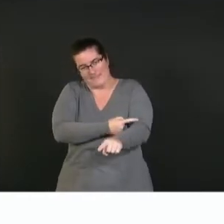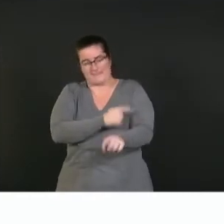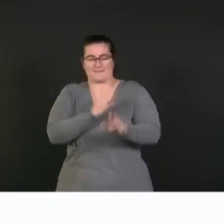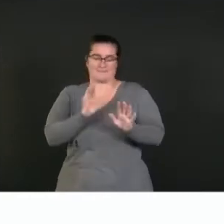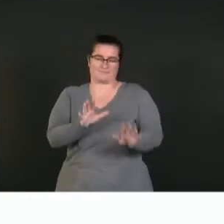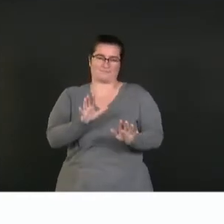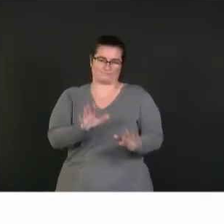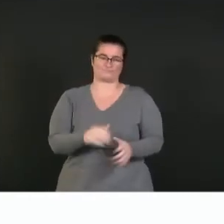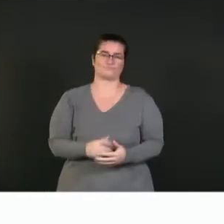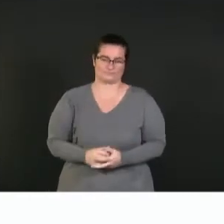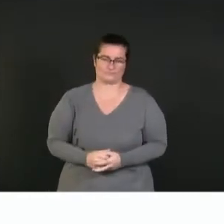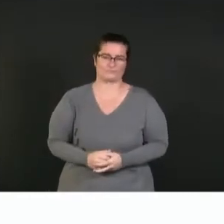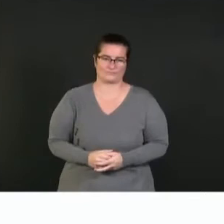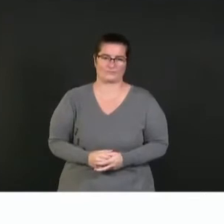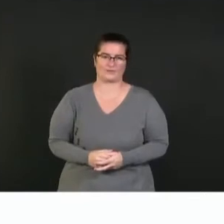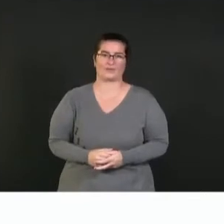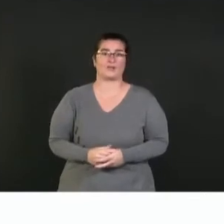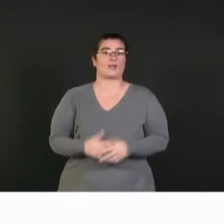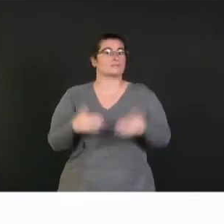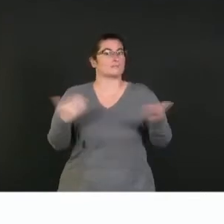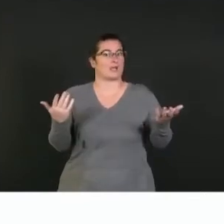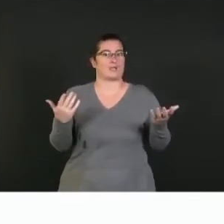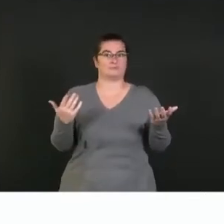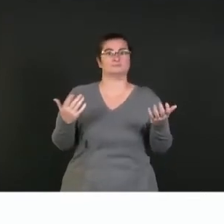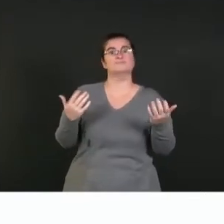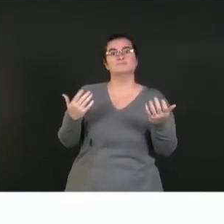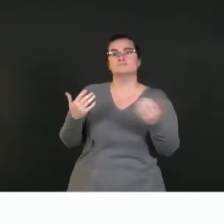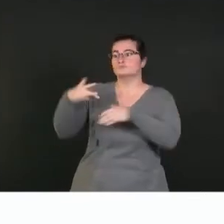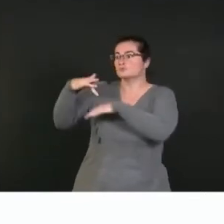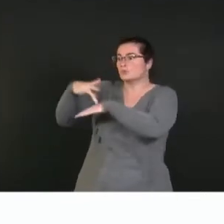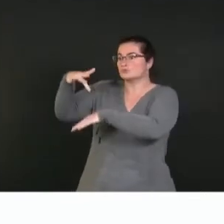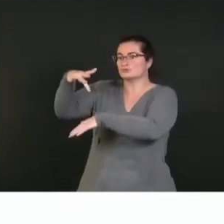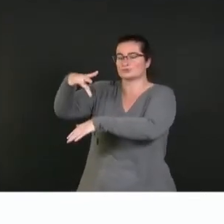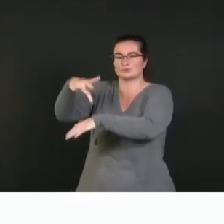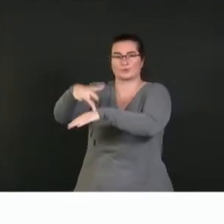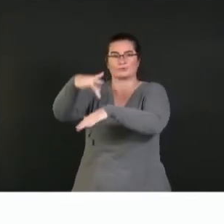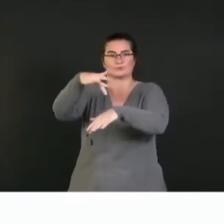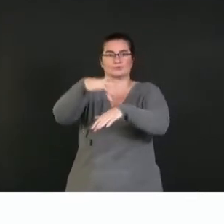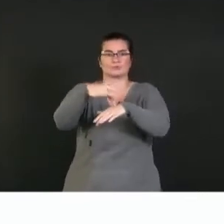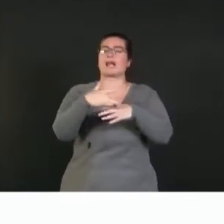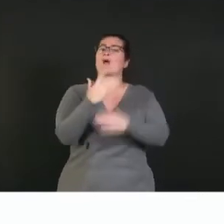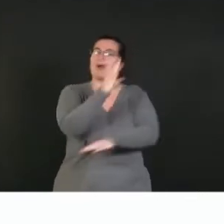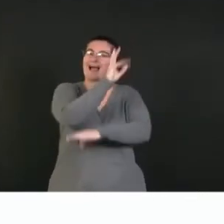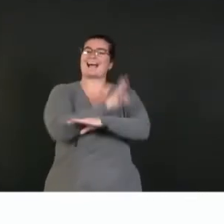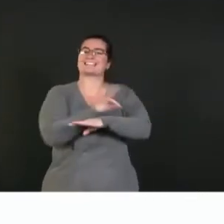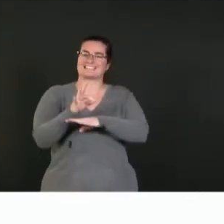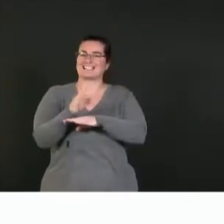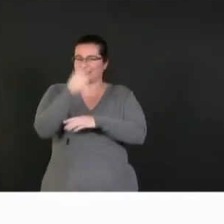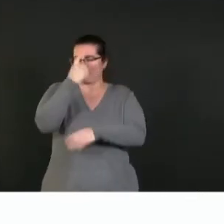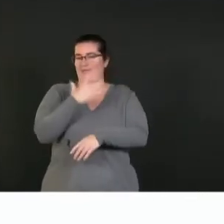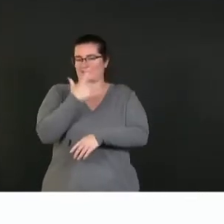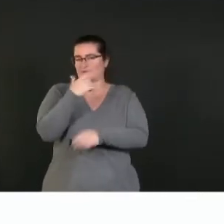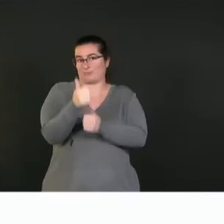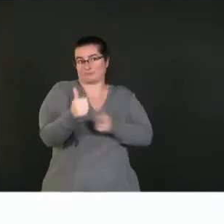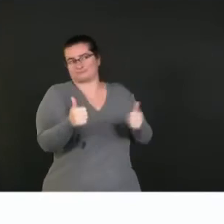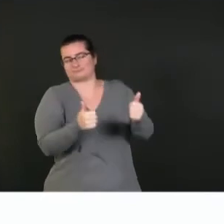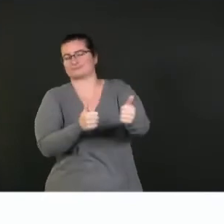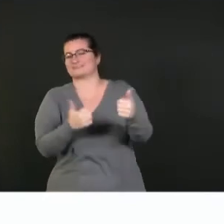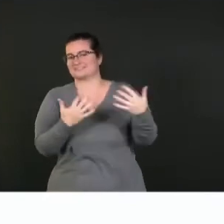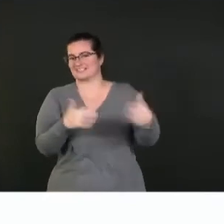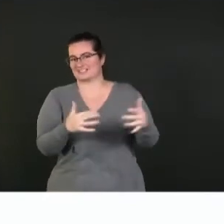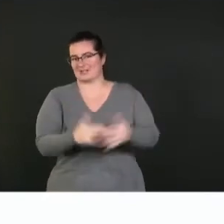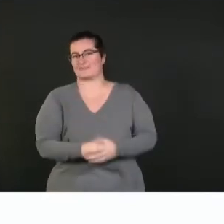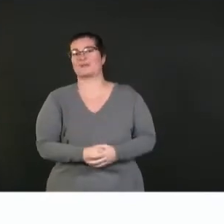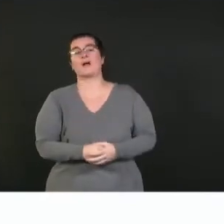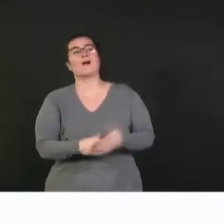doucement sur cette question de la sobriété, mais comme on voit des réalisations, ça va plus vite du côté des architectes, il me semble. Et quand on commence